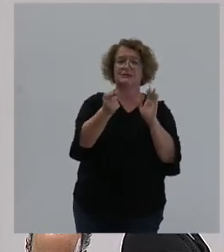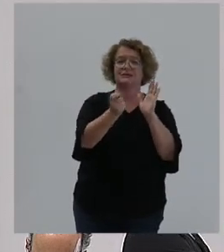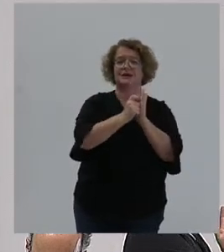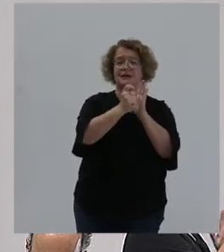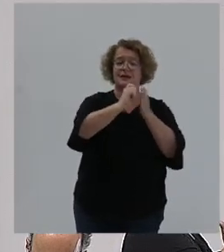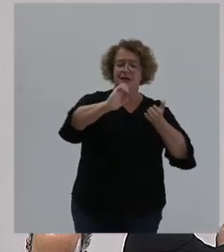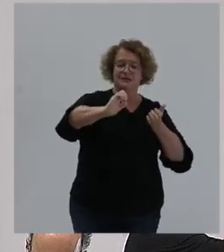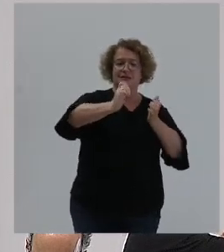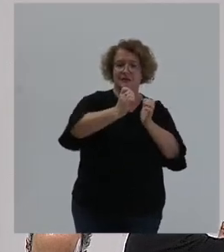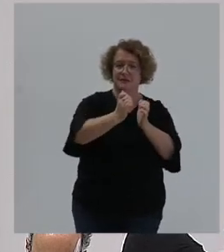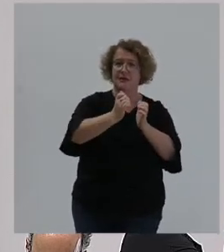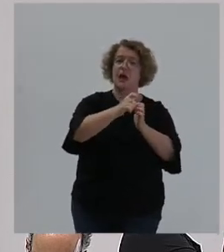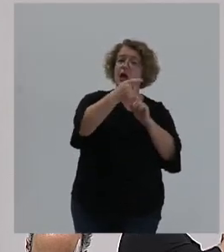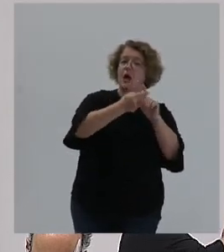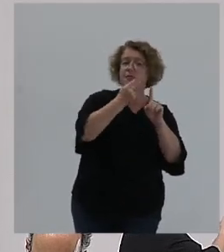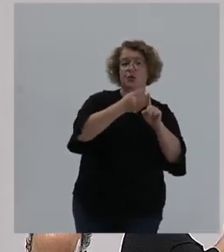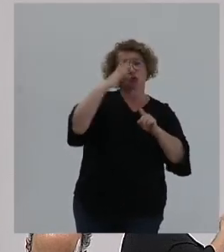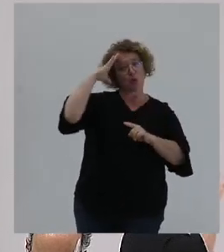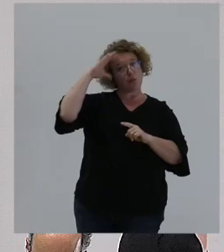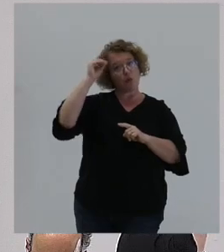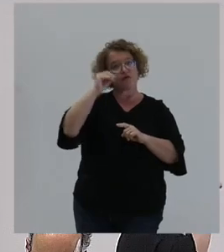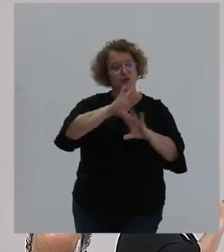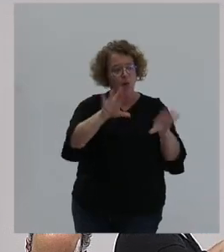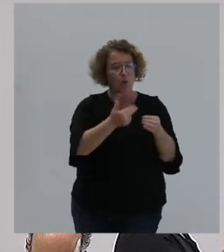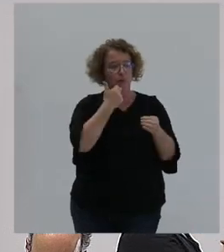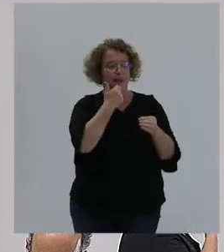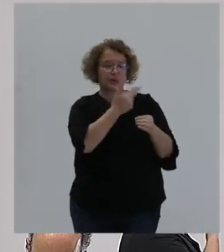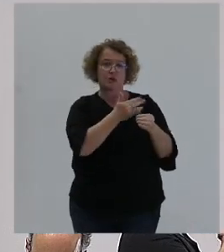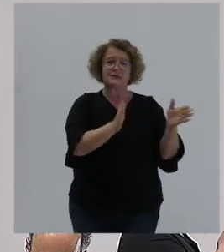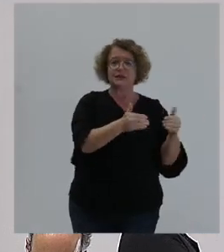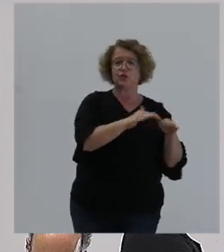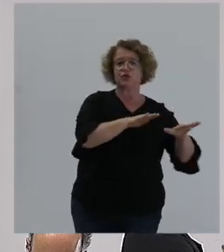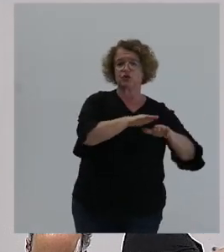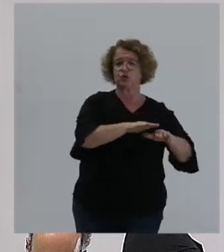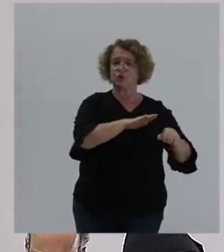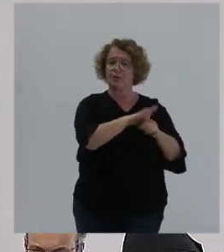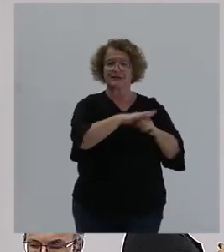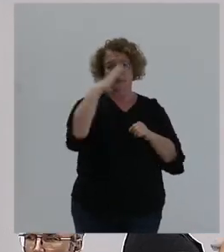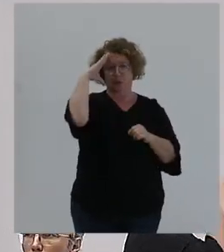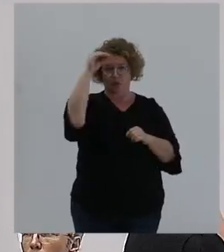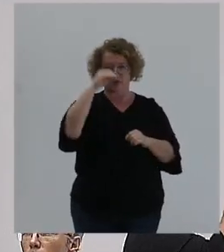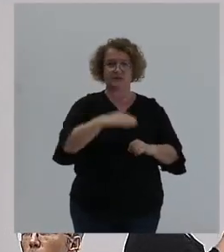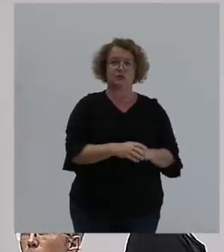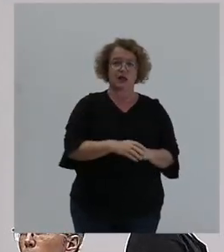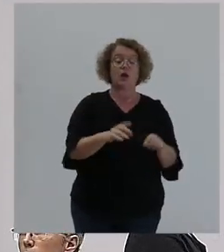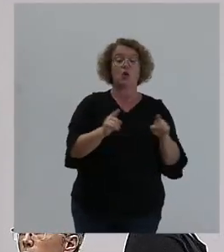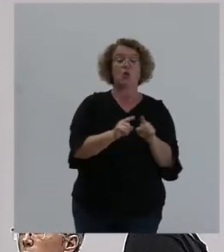faut apporter plus de compétences professionnelles à la cellule dans son fonctionnement actuel. Il faut mieux prendre en compte les trois parties. Si on